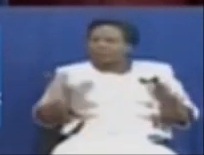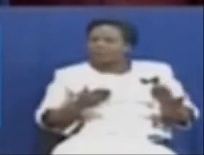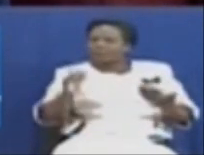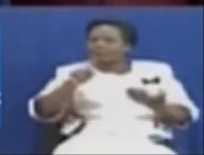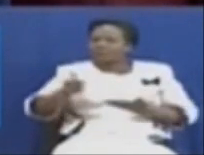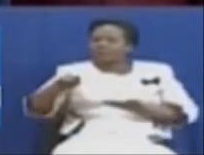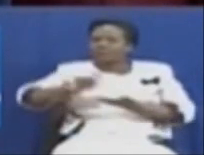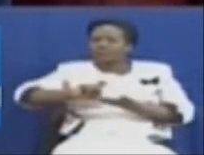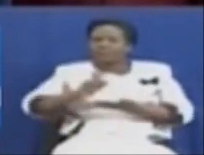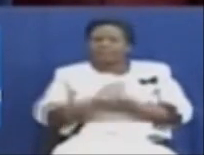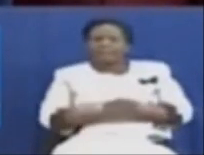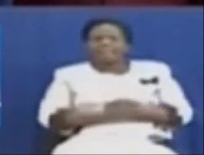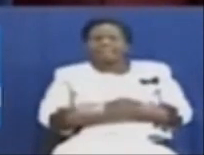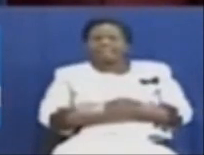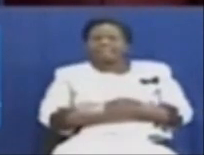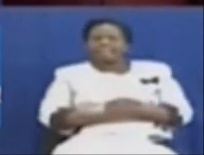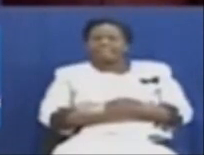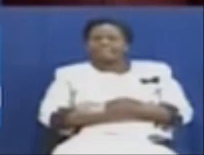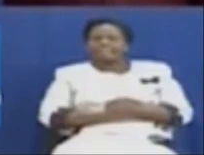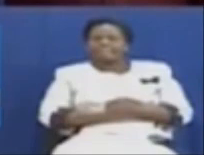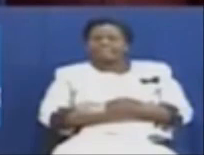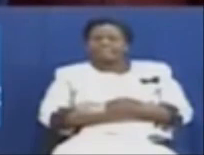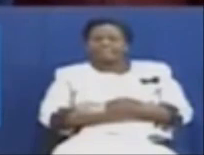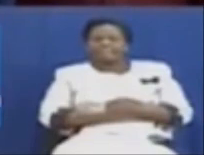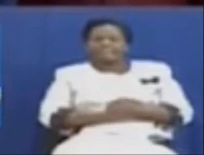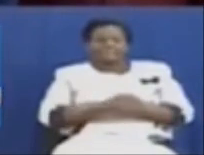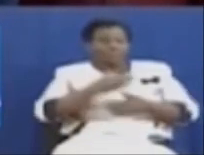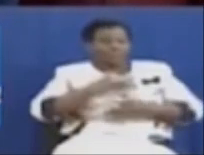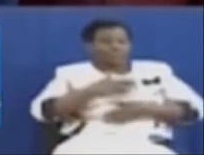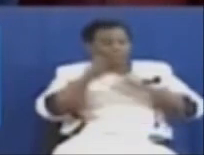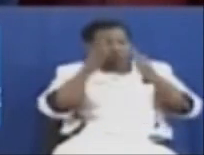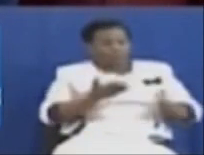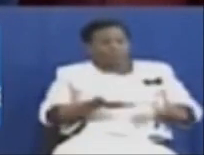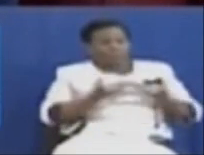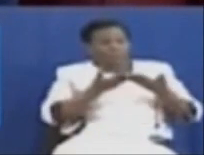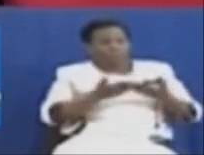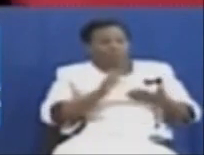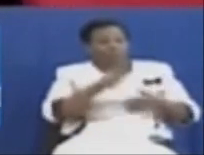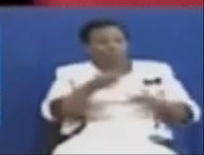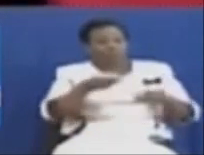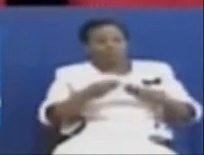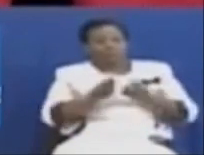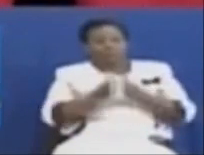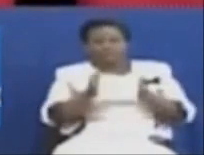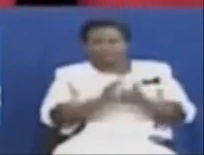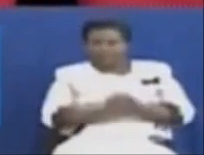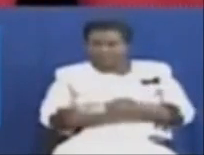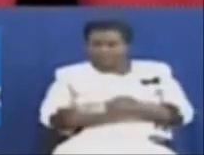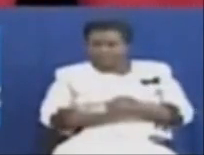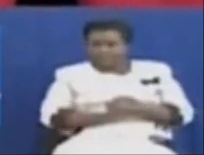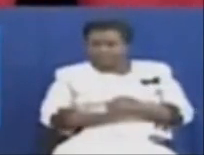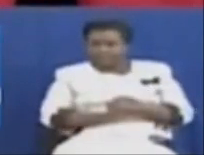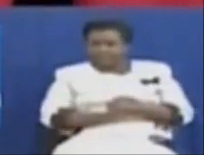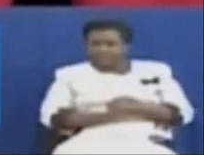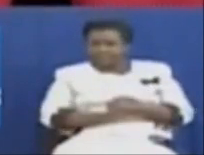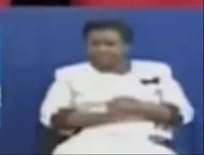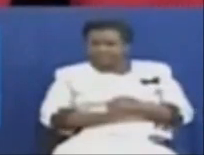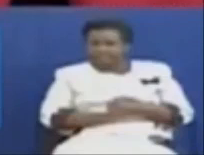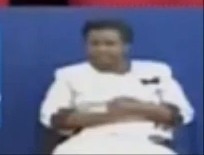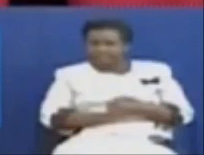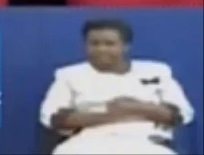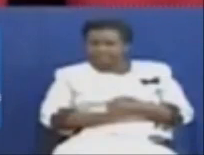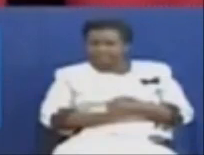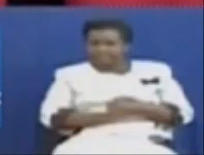kwanza. Na endapo kwamba wazazi wameshindwa kutekeleza yale majukumu, basi jamii inayozunguka wale watoto waweze